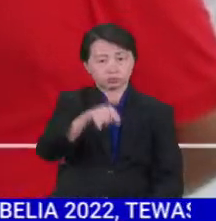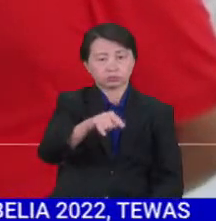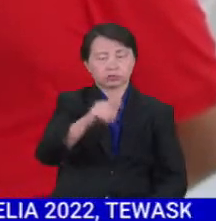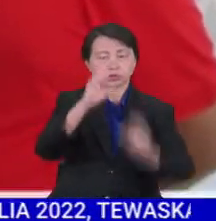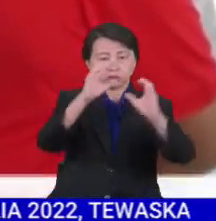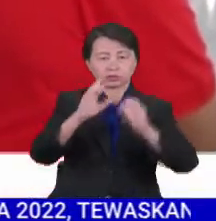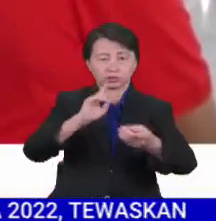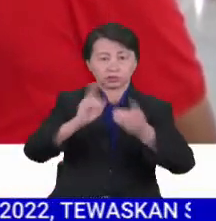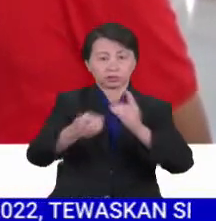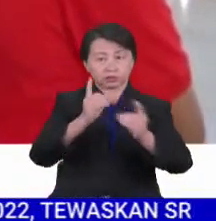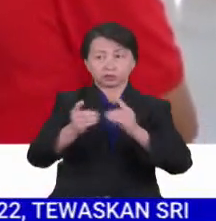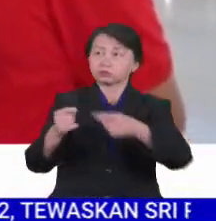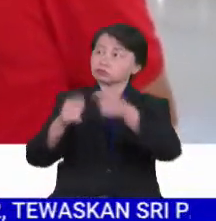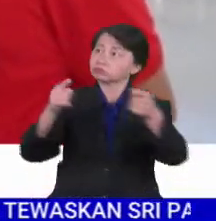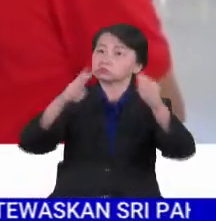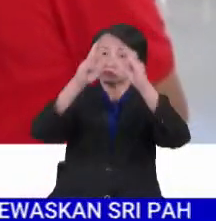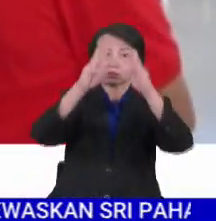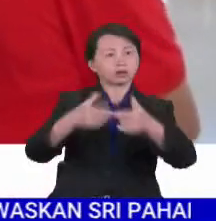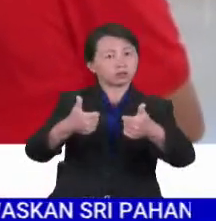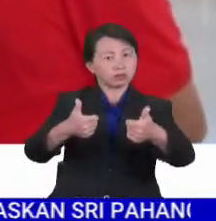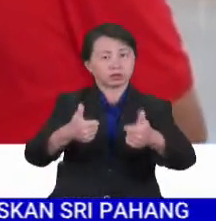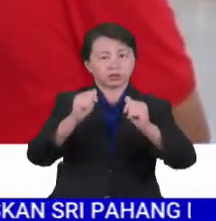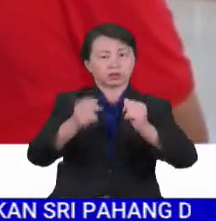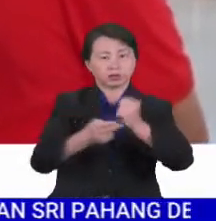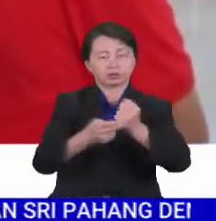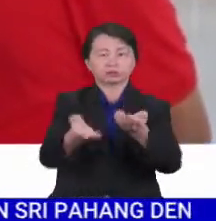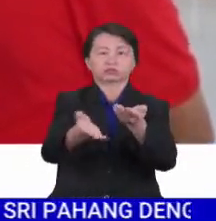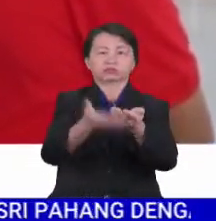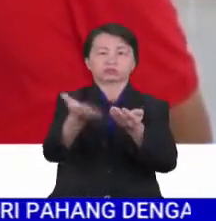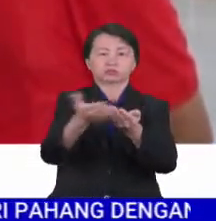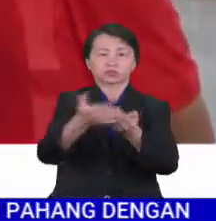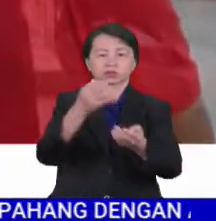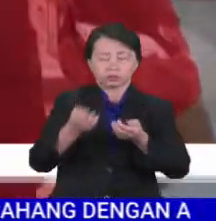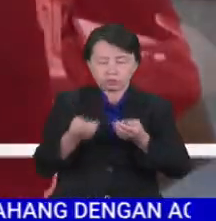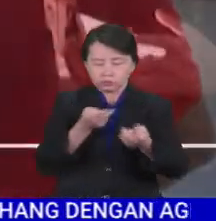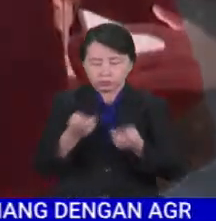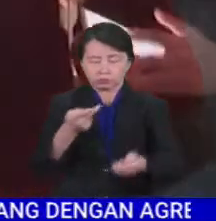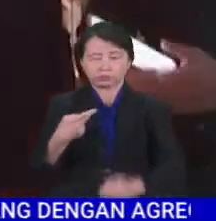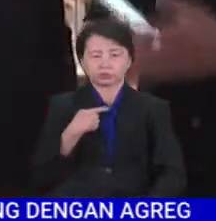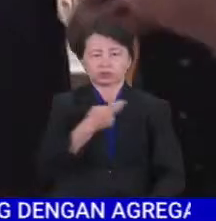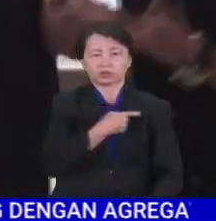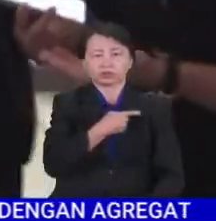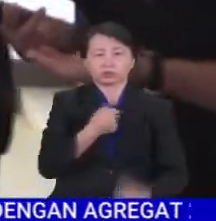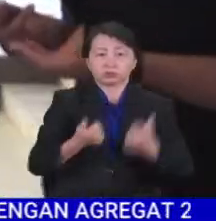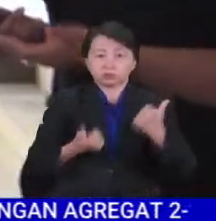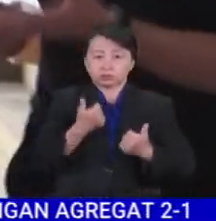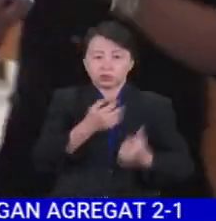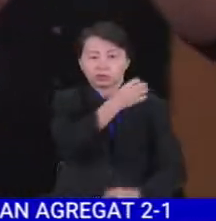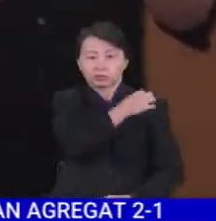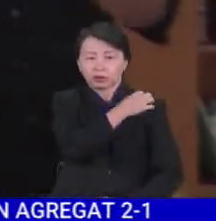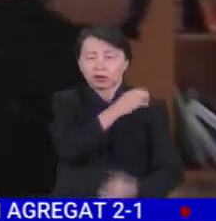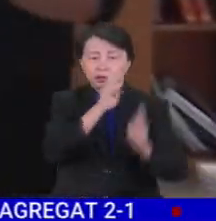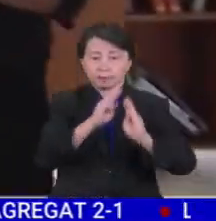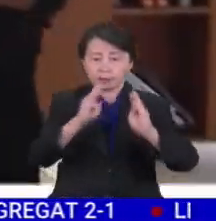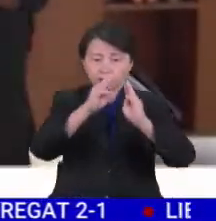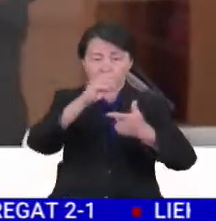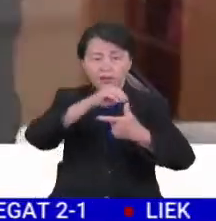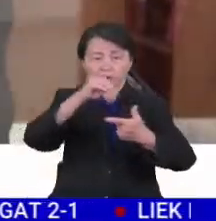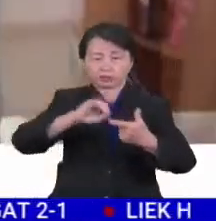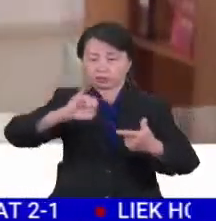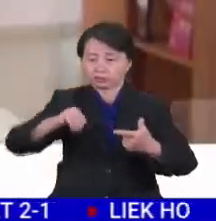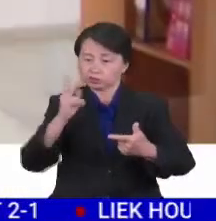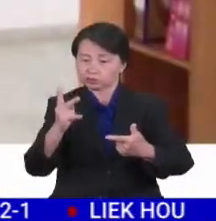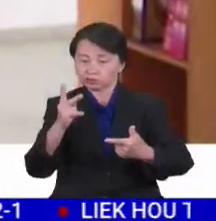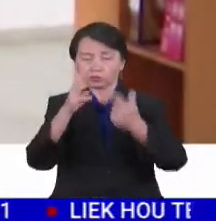secara digital yang kita dapat ni, jadi dia akan memudahkan urusan kita sama ada pegawai masjid ataupun jawatan kuasa